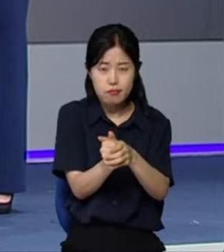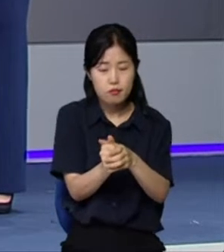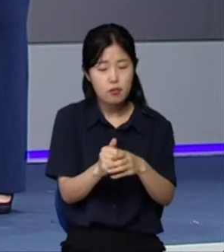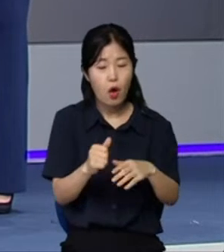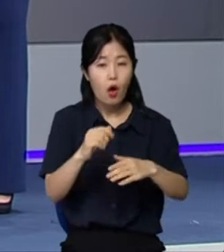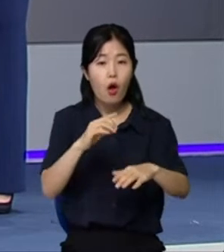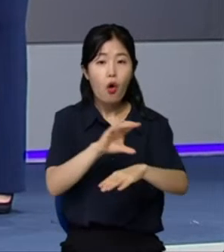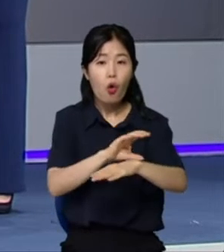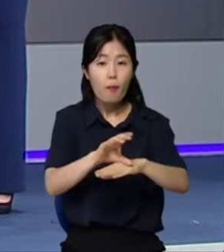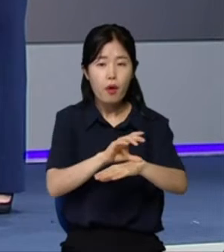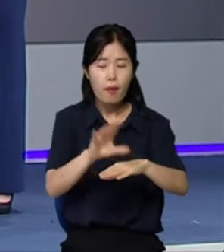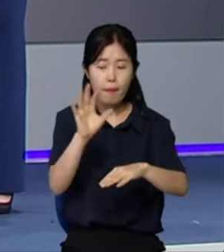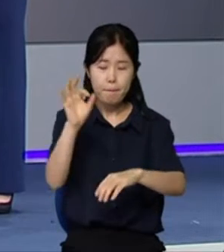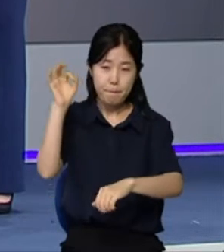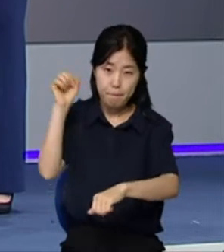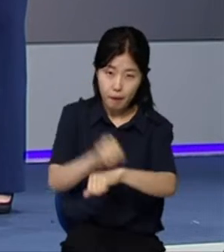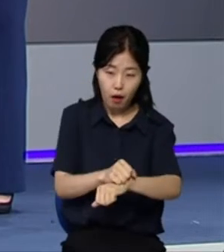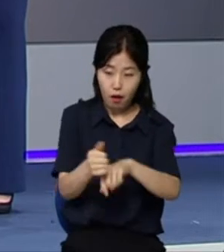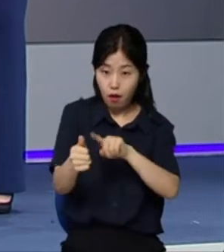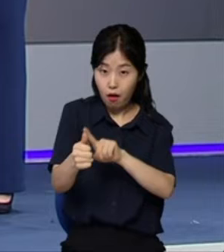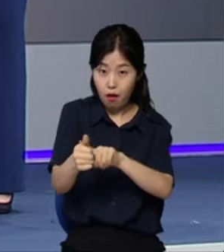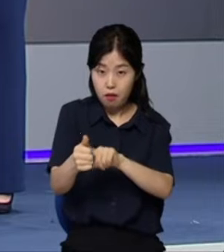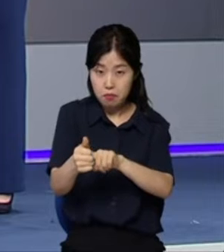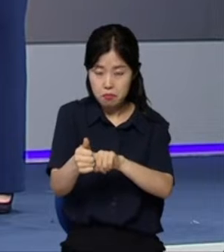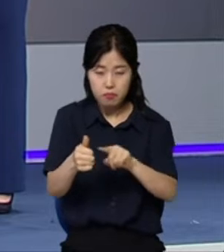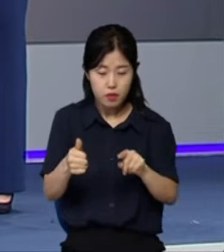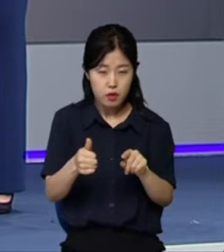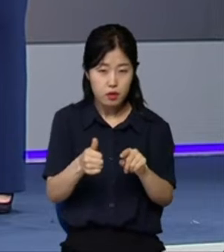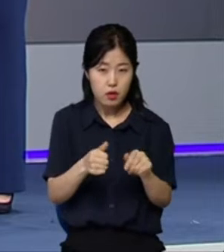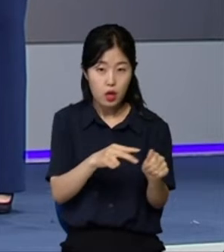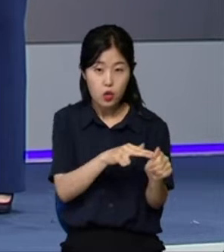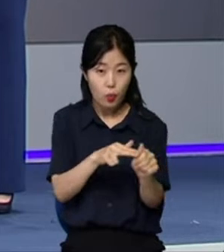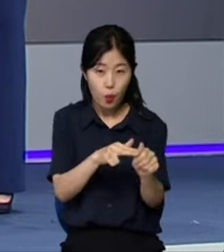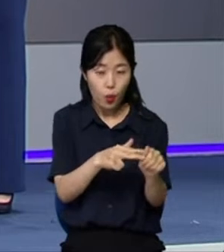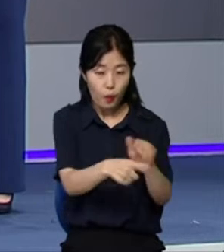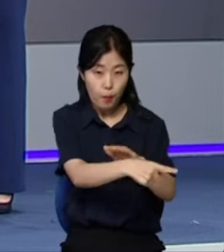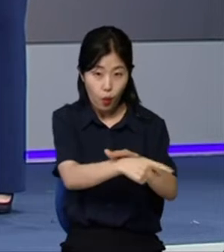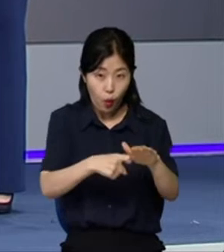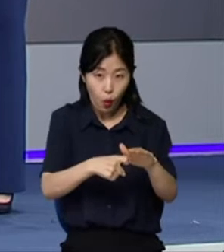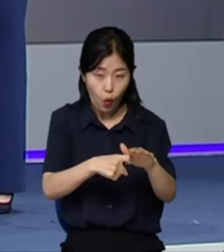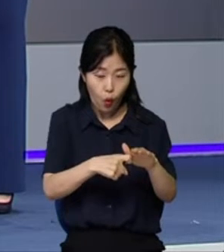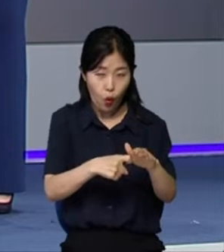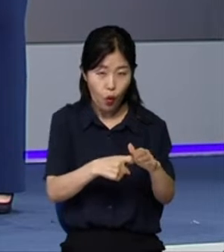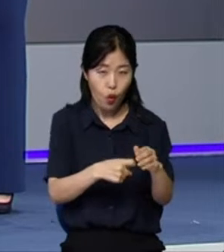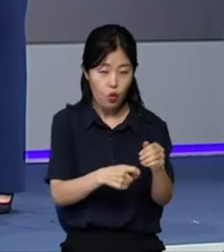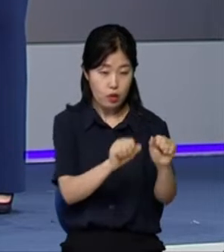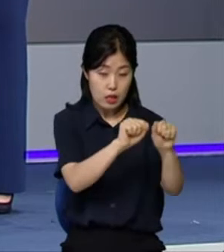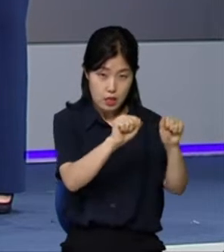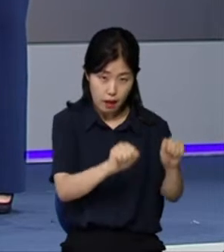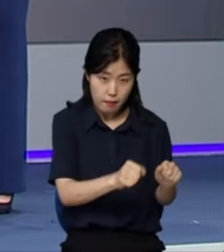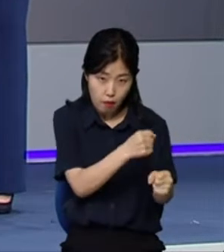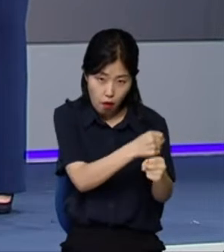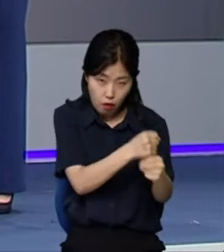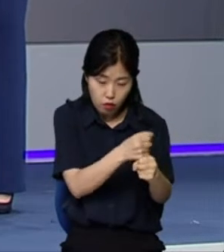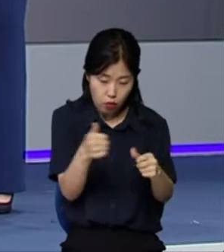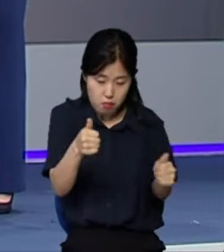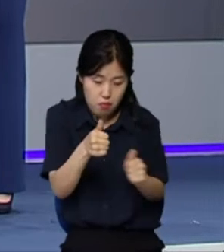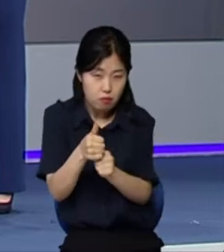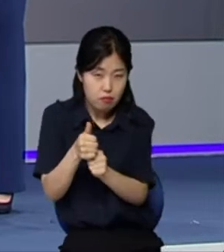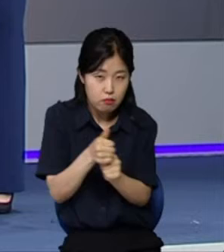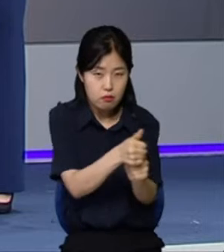컴퓨터에 능숙한 a 군이 앞장서서 해킹 프로그램을 찾았고 비고는 그 뒤를 따랐습니다